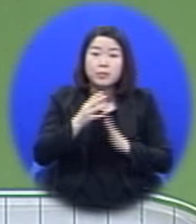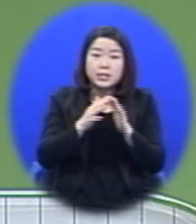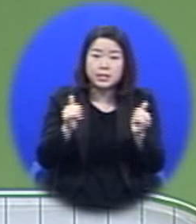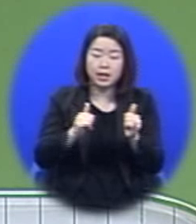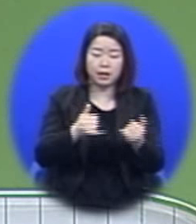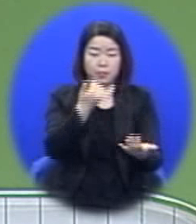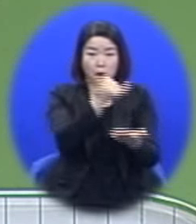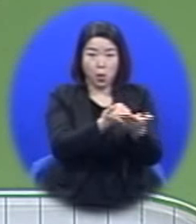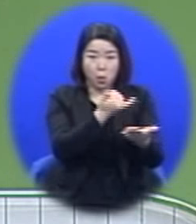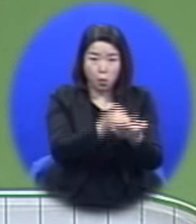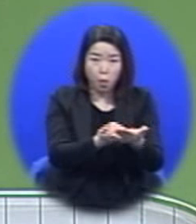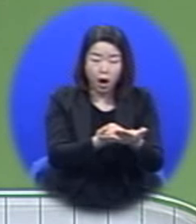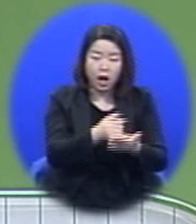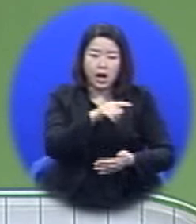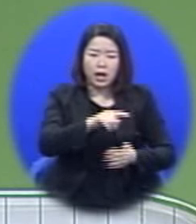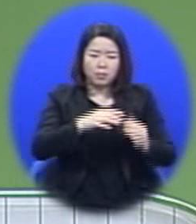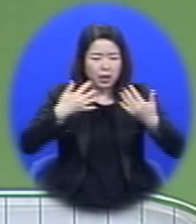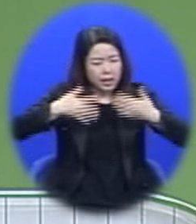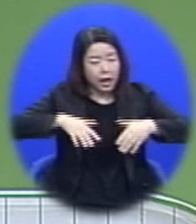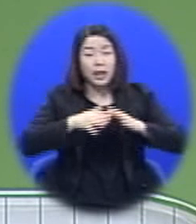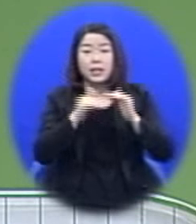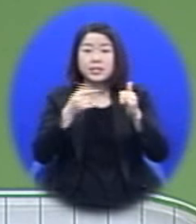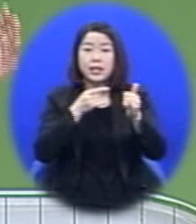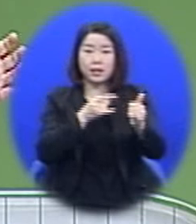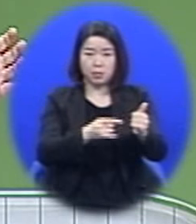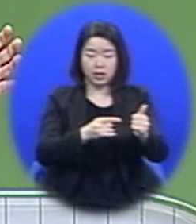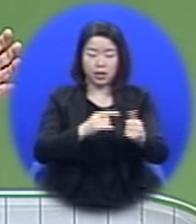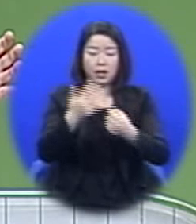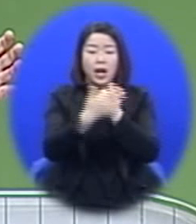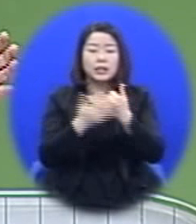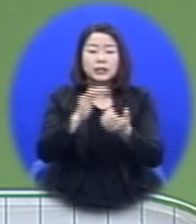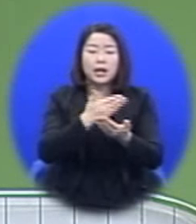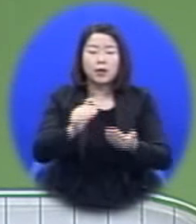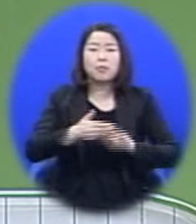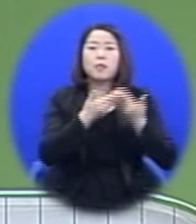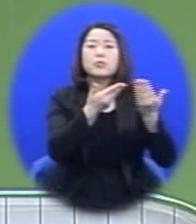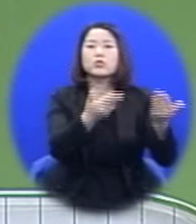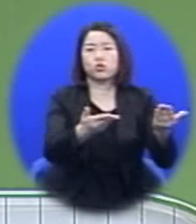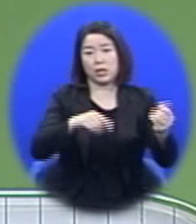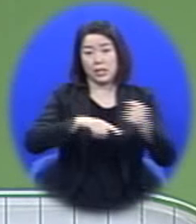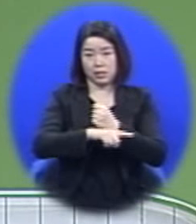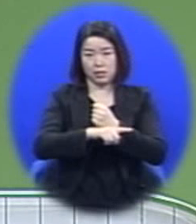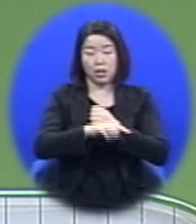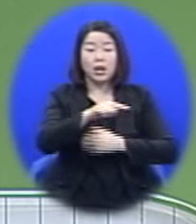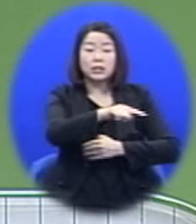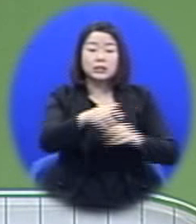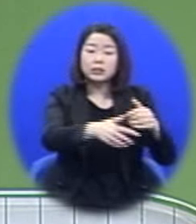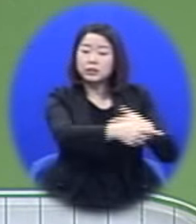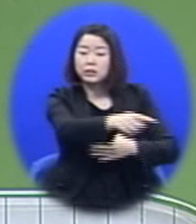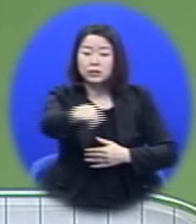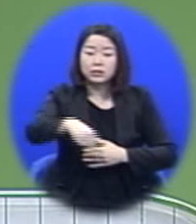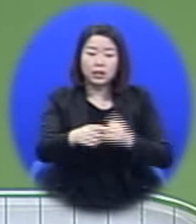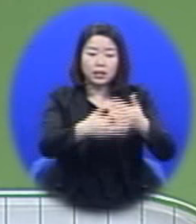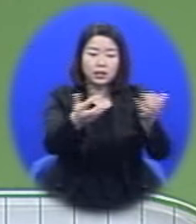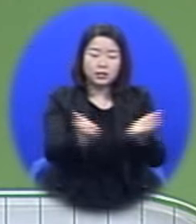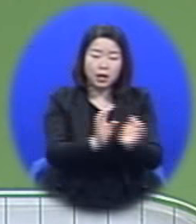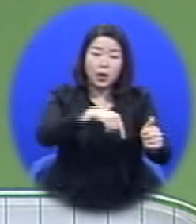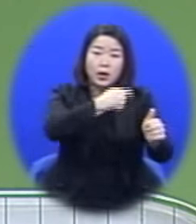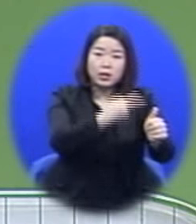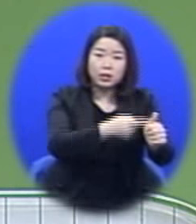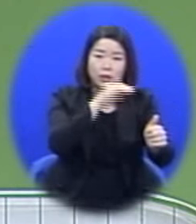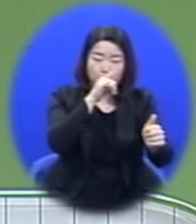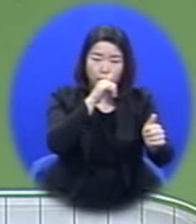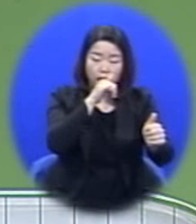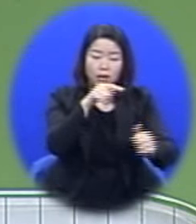고아 이런 사람에게 은혜를 베풀어라. 그 사람 편이 되어 주어라. 그 사람들이 억울한